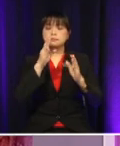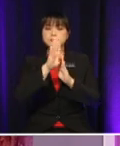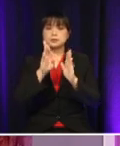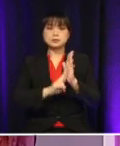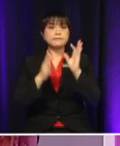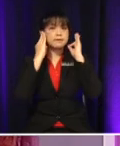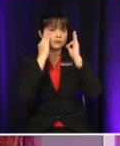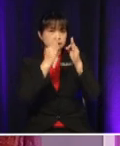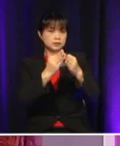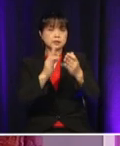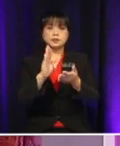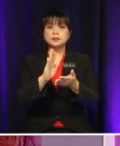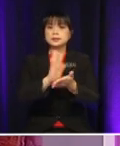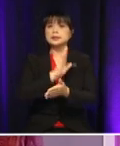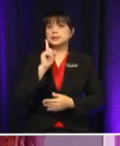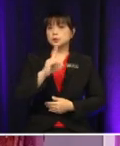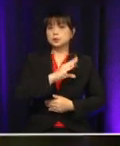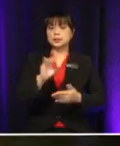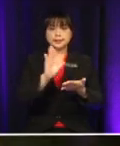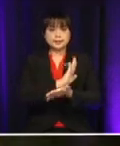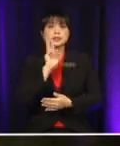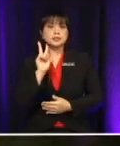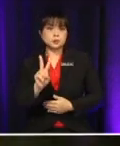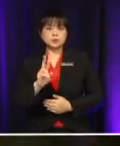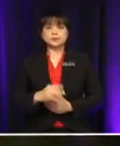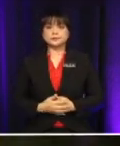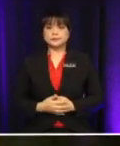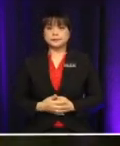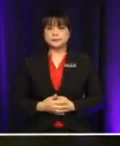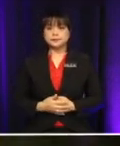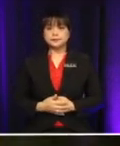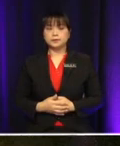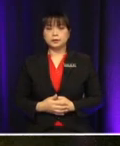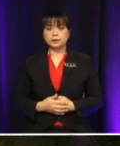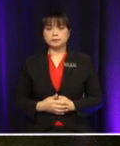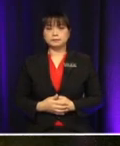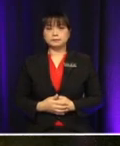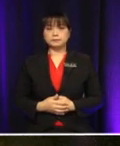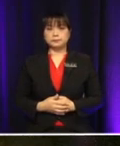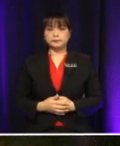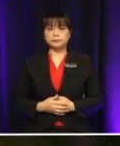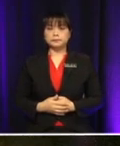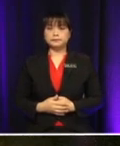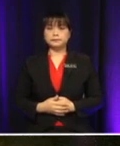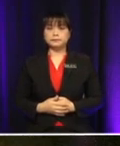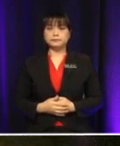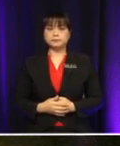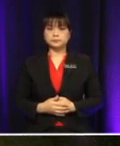bab 1 dan PP2 Oke cukup Baiklah sebelum kita atau pemeliharakan kita